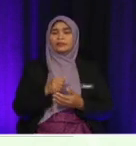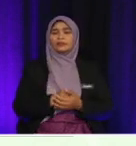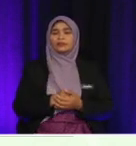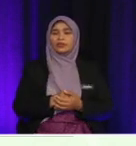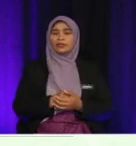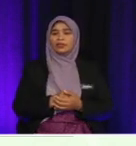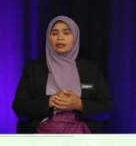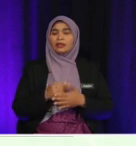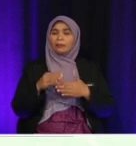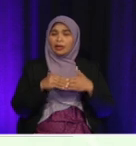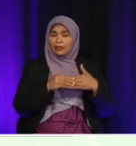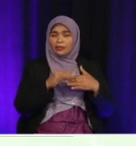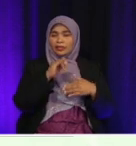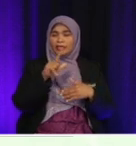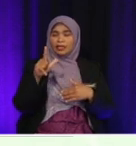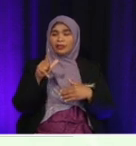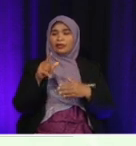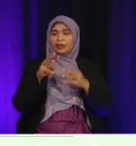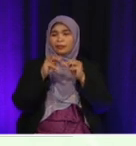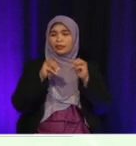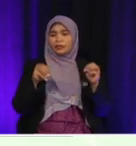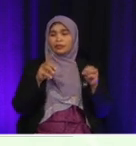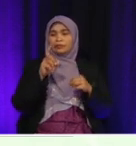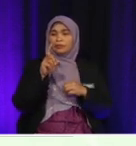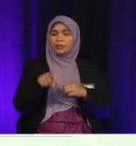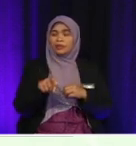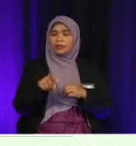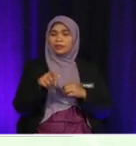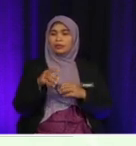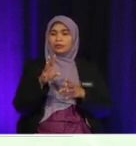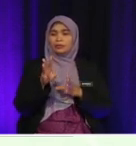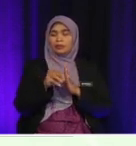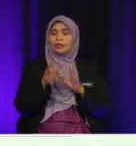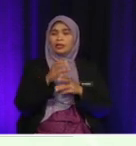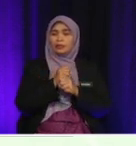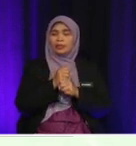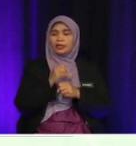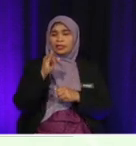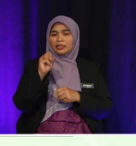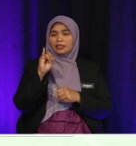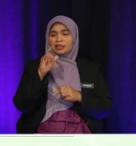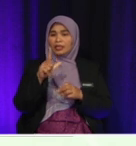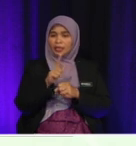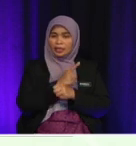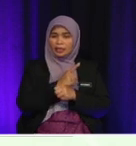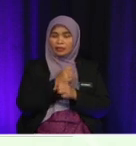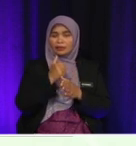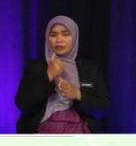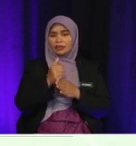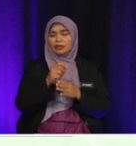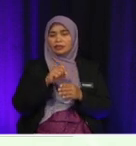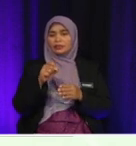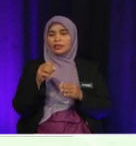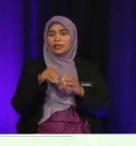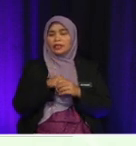panduan penulisannya pula ialah murid-murid perlu mendapatkan isi yang lengkap ataupun tulis dalam ayat yang